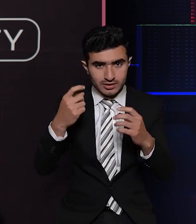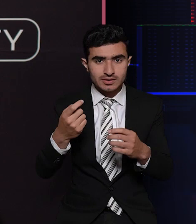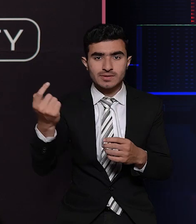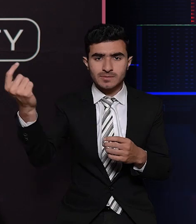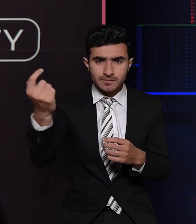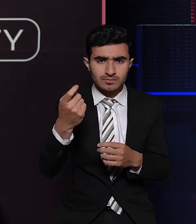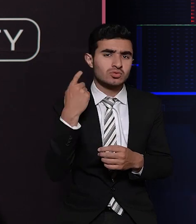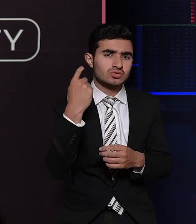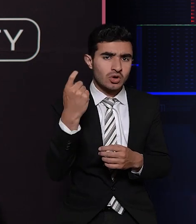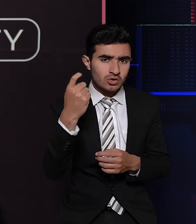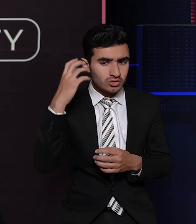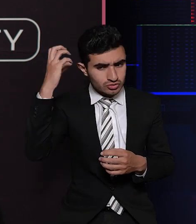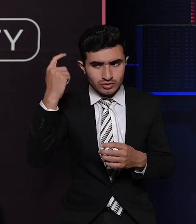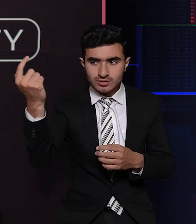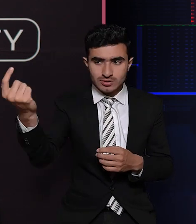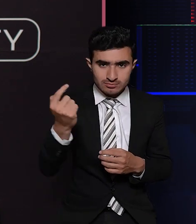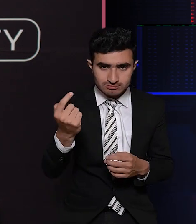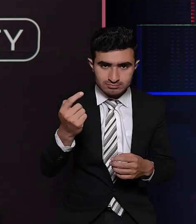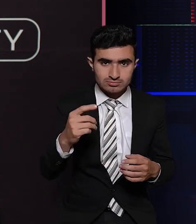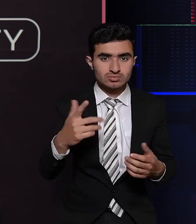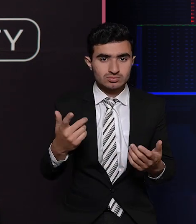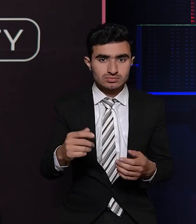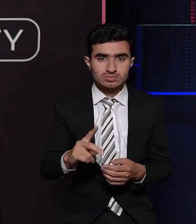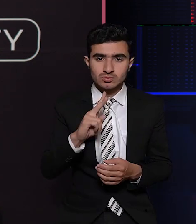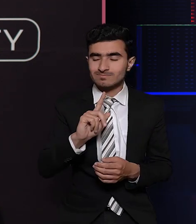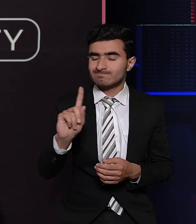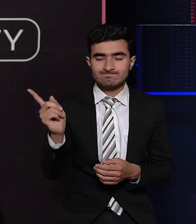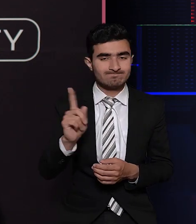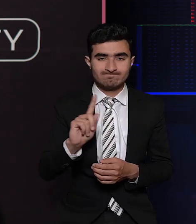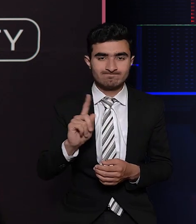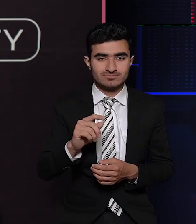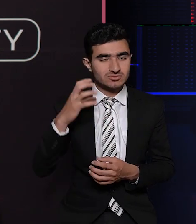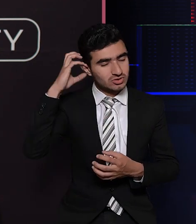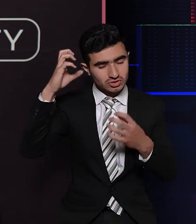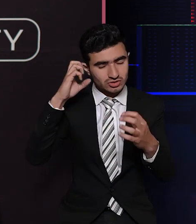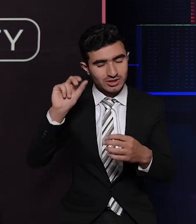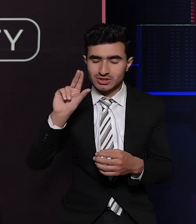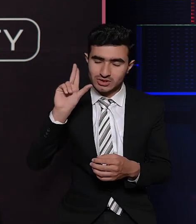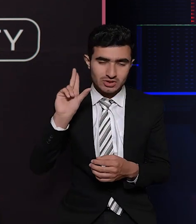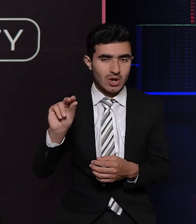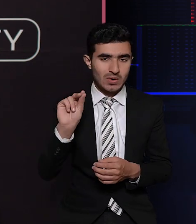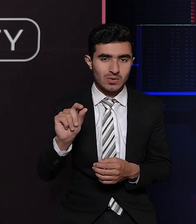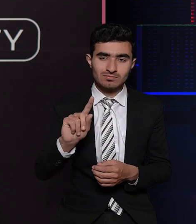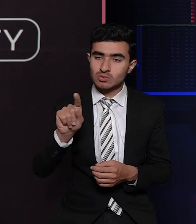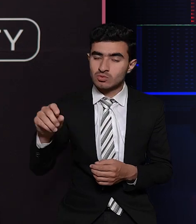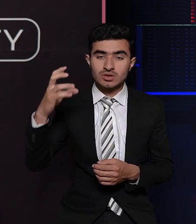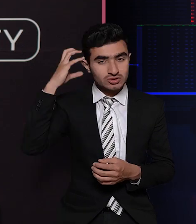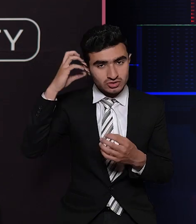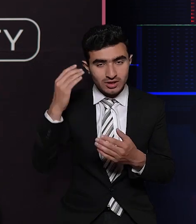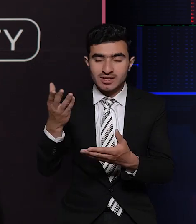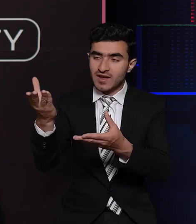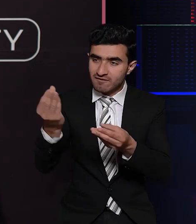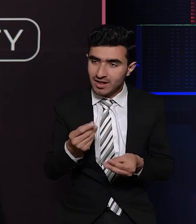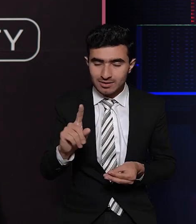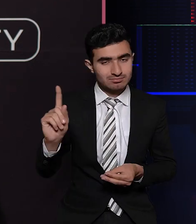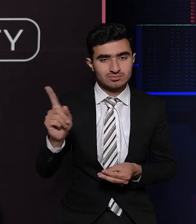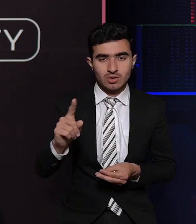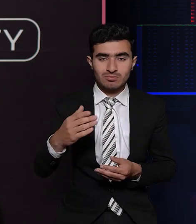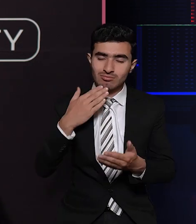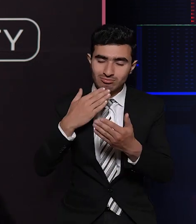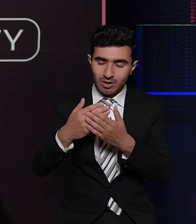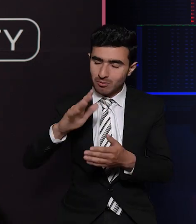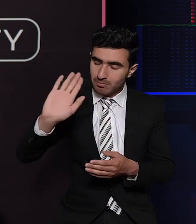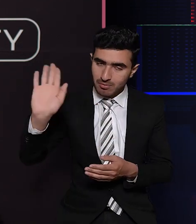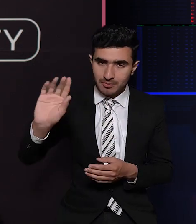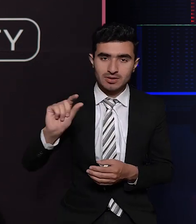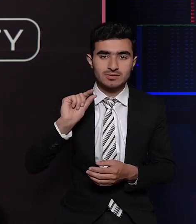دروازے پر آ کر نوک کرتا ہے تو یہ شخصیات سٹریس کو کہتی ہیں یو آر ناٹ ویلکمڈ ہیئر,